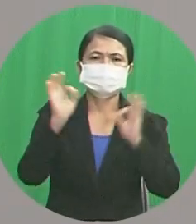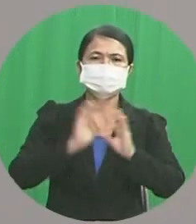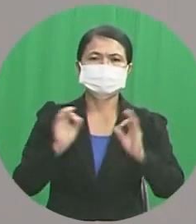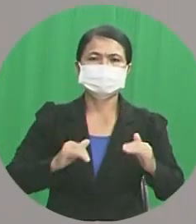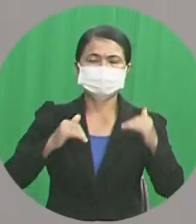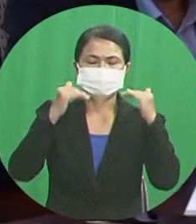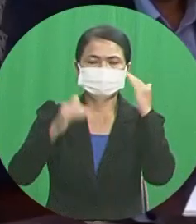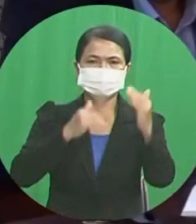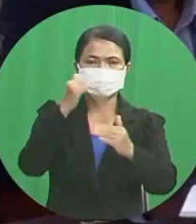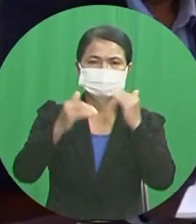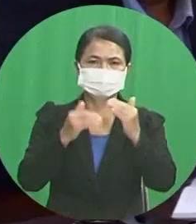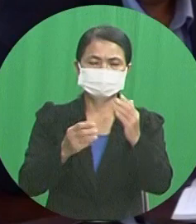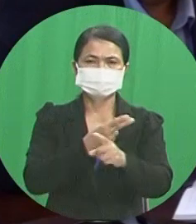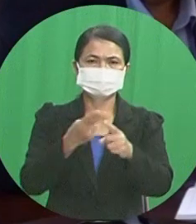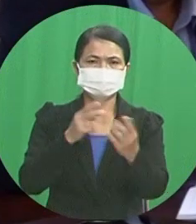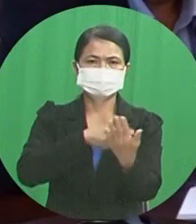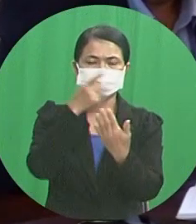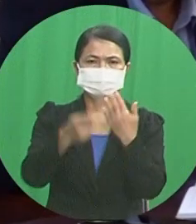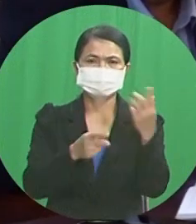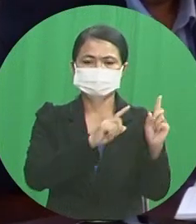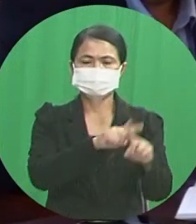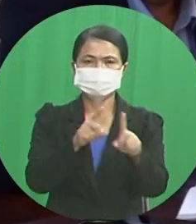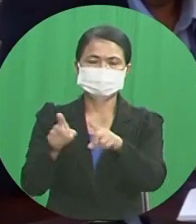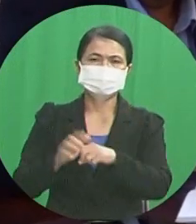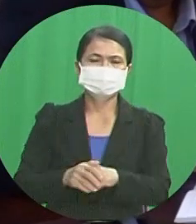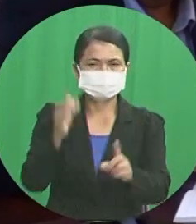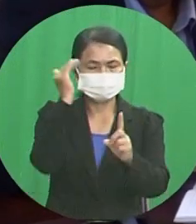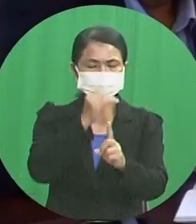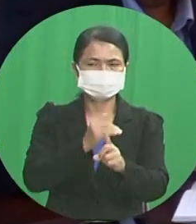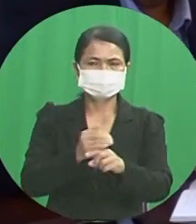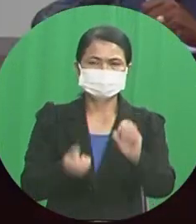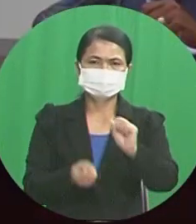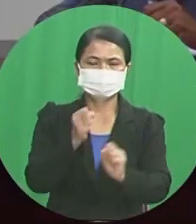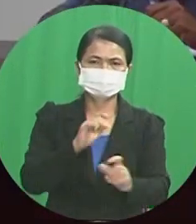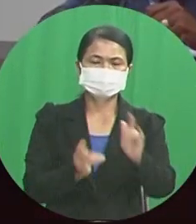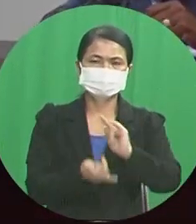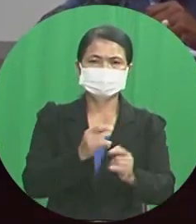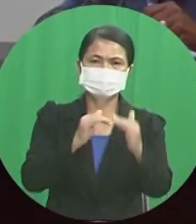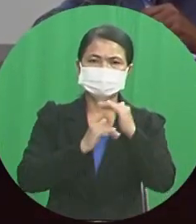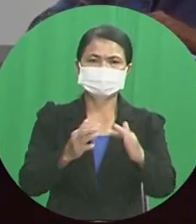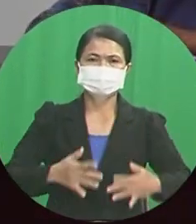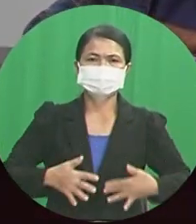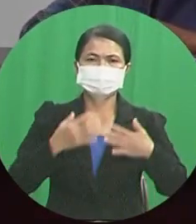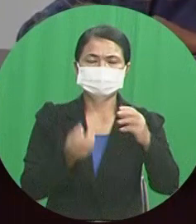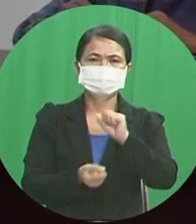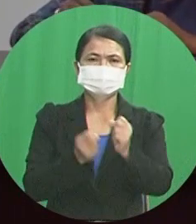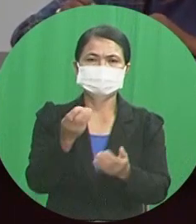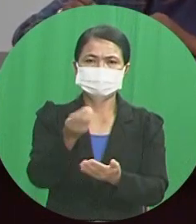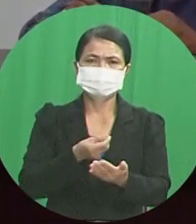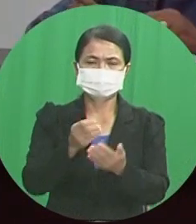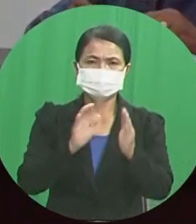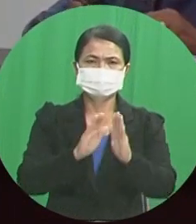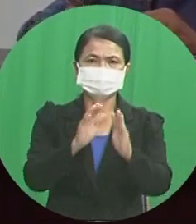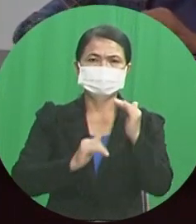ស់លើវឌ្ឍនភាពនៃការអនុវត្តកម្មវិធីផ្សេងៗសម្ដៅដល់ការកែប្រែកម្រិតជីវភាពកំណើនប្រាក់ចំណូលនិងជំ